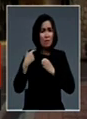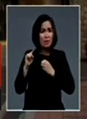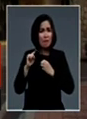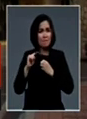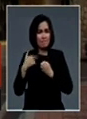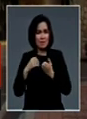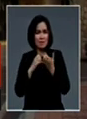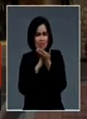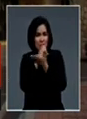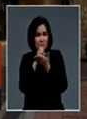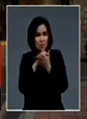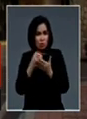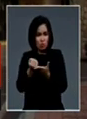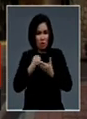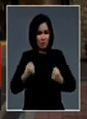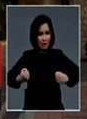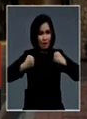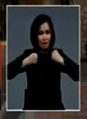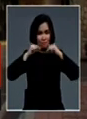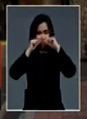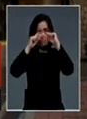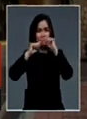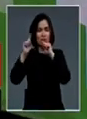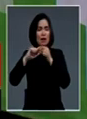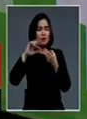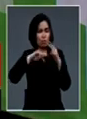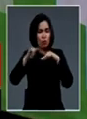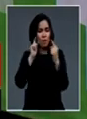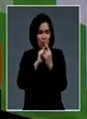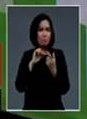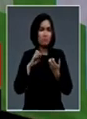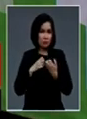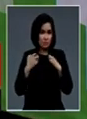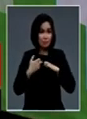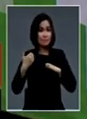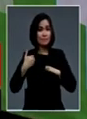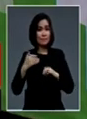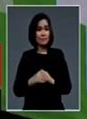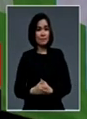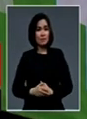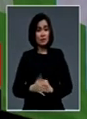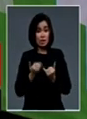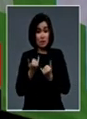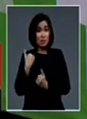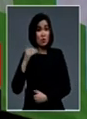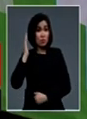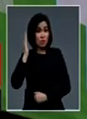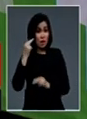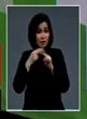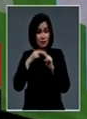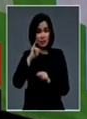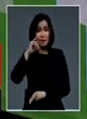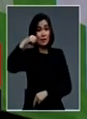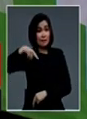ตุ้นอย่างต่อเนื่องด้วยณเวลานี้ยังมีปัญหากันอยู่นะคะอย่างล่าสุดนายไซก้าเจคลิกนะคะซึ่งเป็นนักกีฬาฮอ